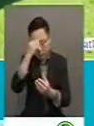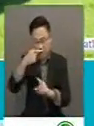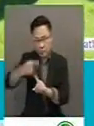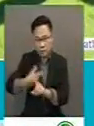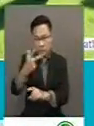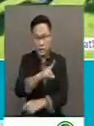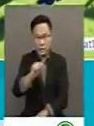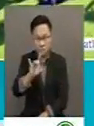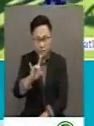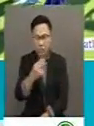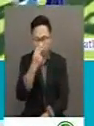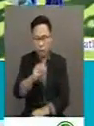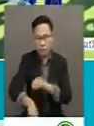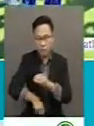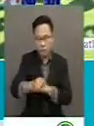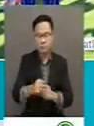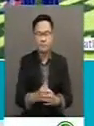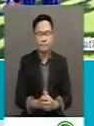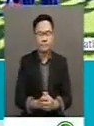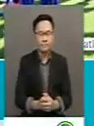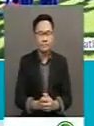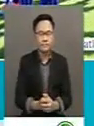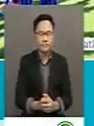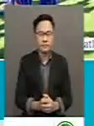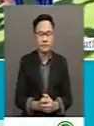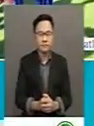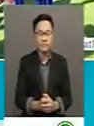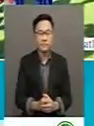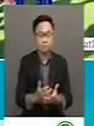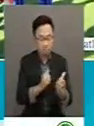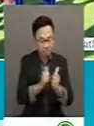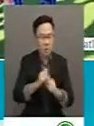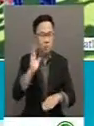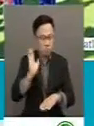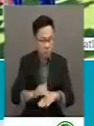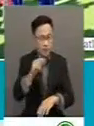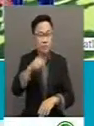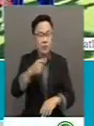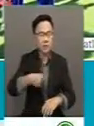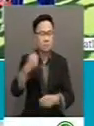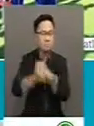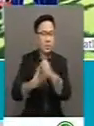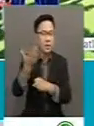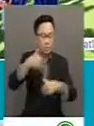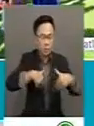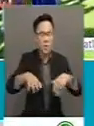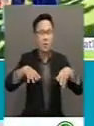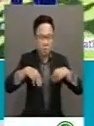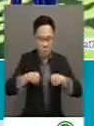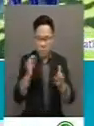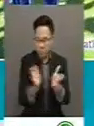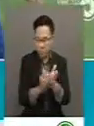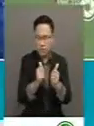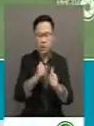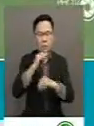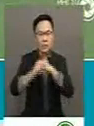ก็สามารถอัปเดตกันได้โดยเฉพาะแฟนบอลก็รอเชียร์กันอยู่ค ่ ะ แน่นอนนะคะผลงานของโค้ชซิโก้นี่ก็ต้องบอกว่าประทับใจได้รับการยอมรับนะคะว่าทีม